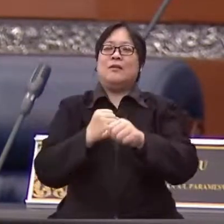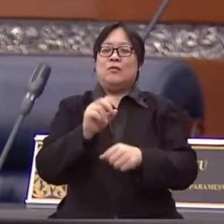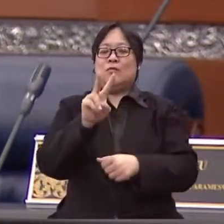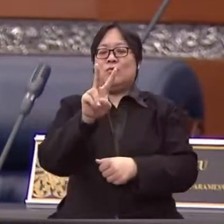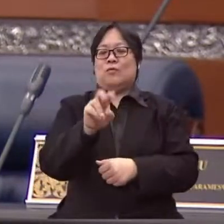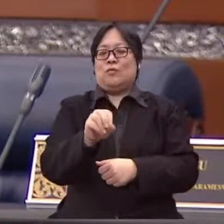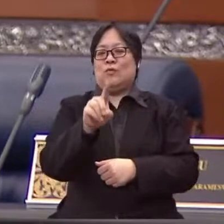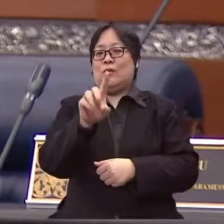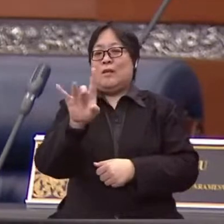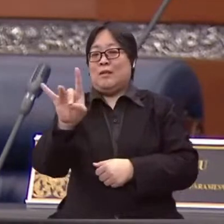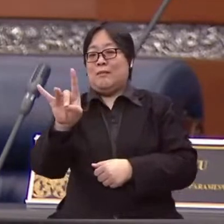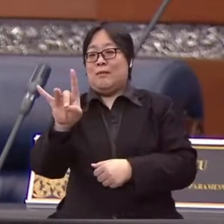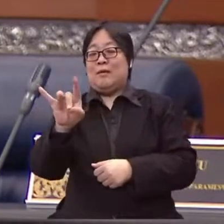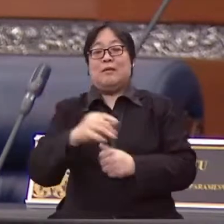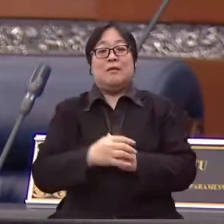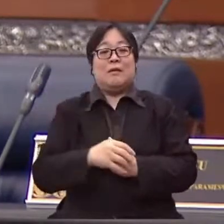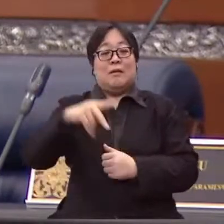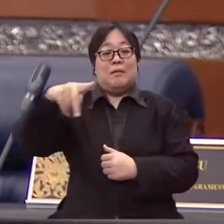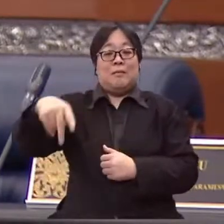018